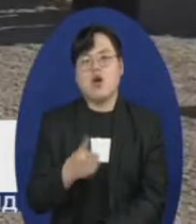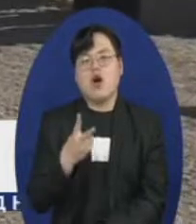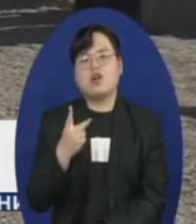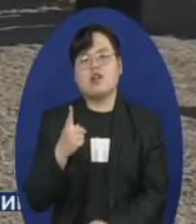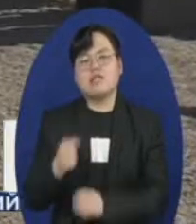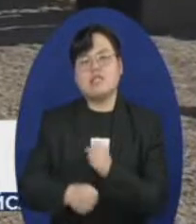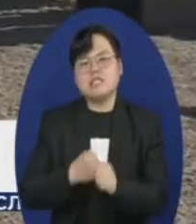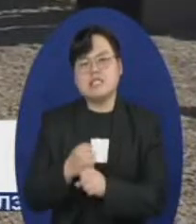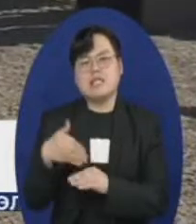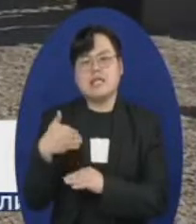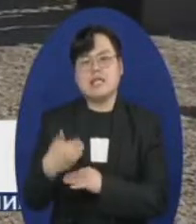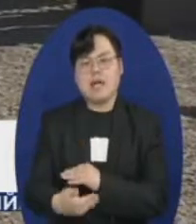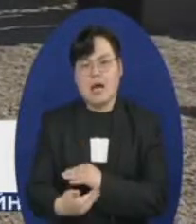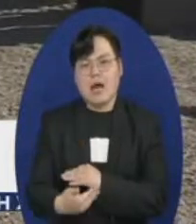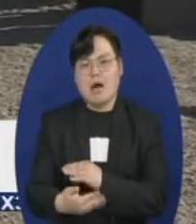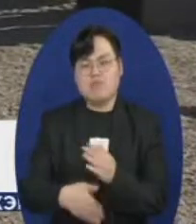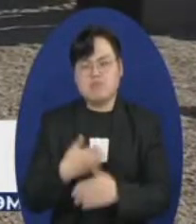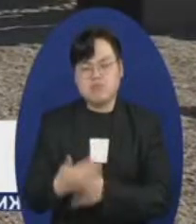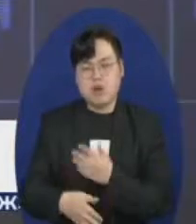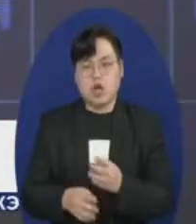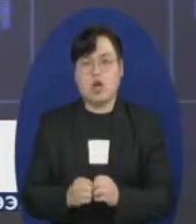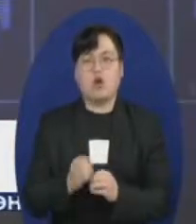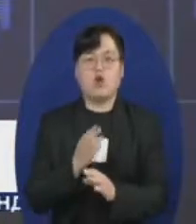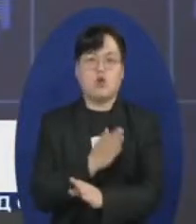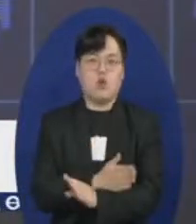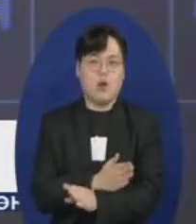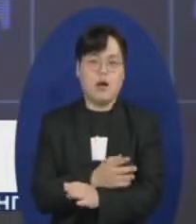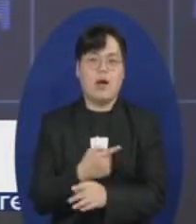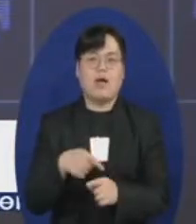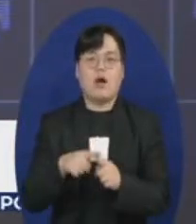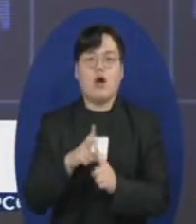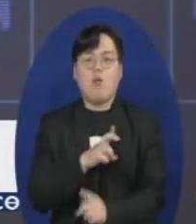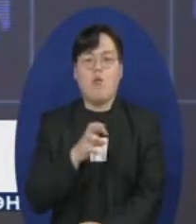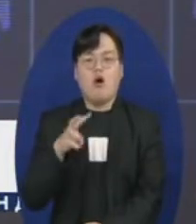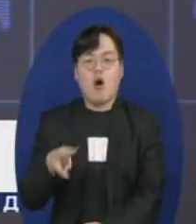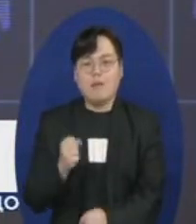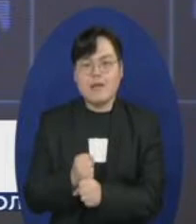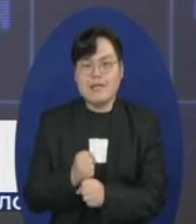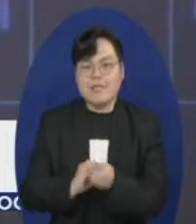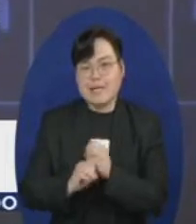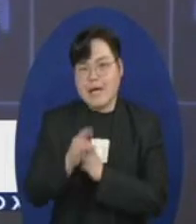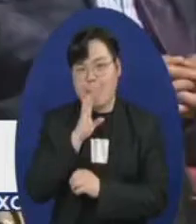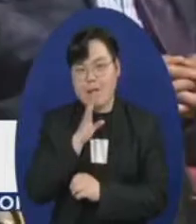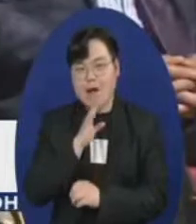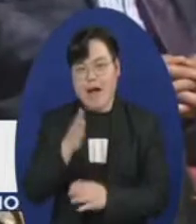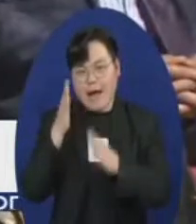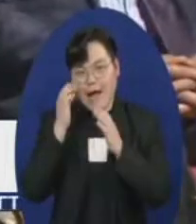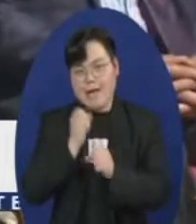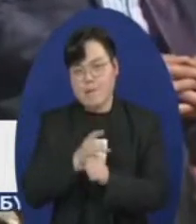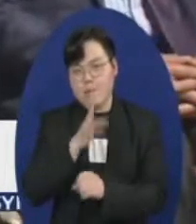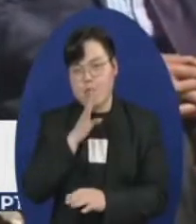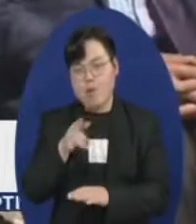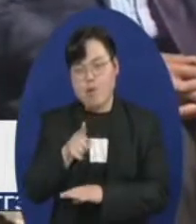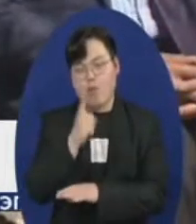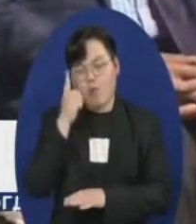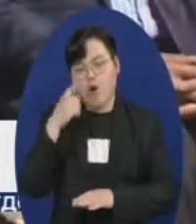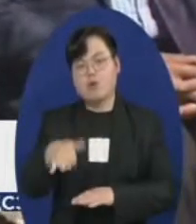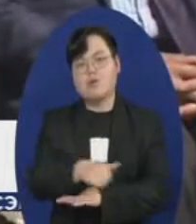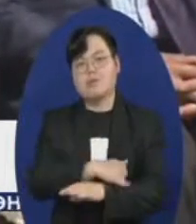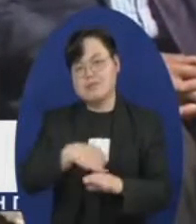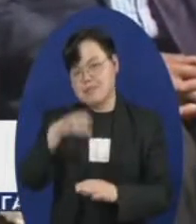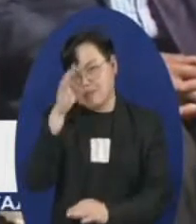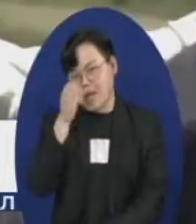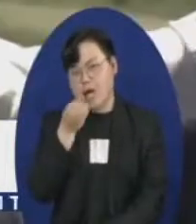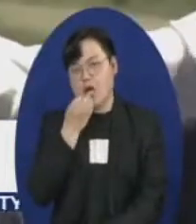байгуулалт 21 жилийн дараа хэрэгжиж дуусж байна. Цаашид боомтын бүтээн байгуулалтыг эрчимжүүлэхэд анхаар шашлан гэдгээ Монгол Улсын ерхий сайд энэ